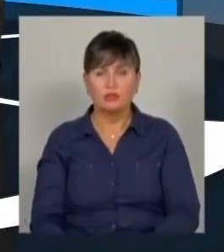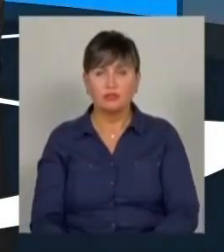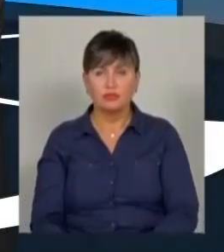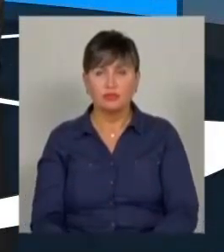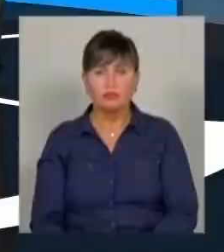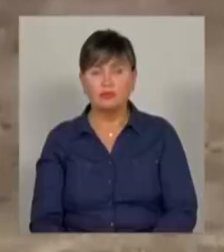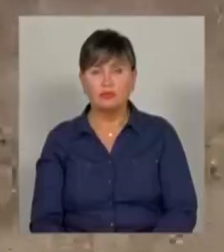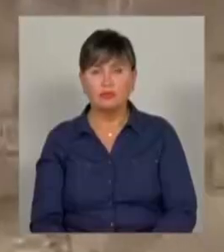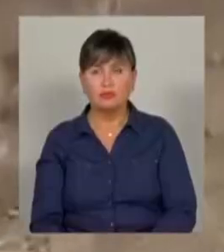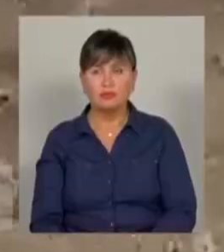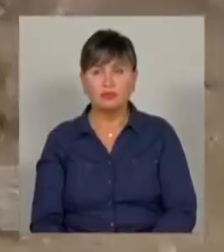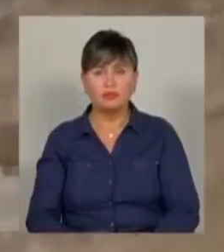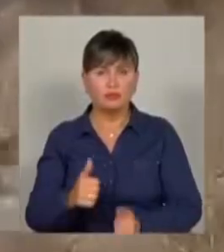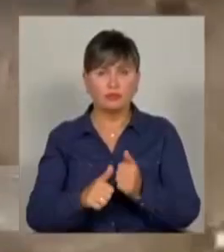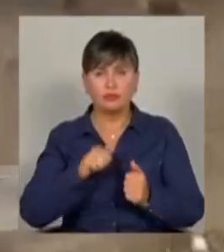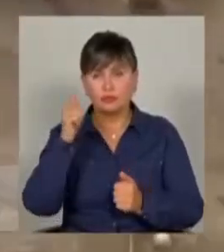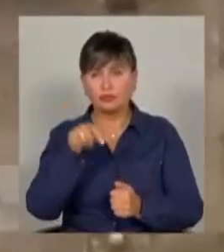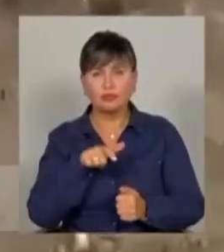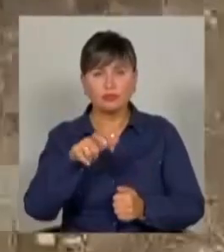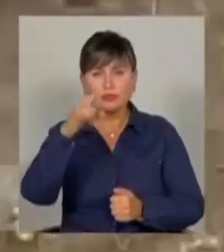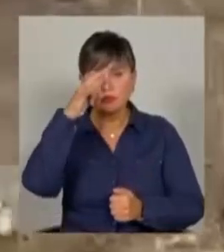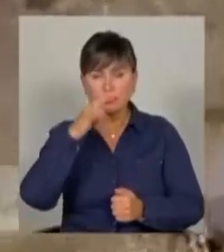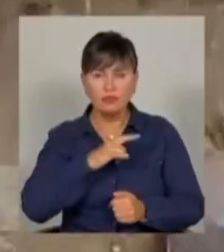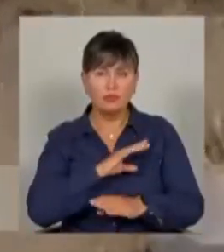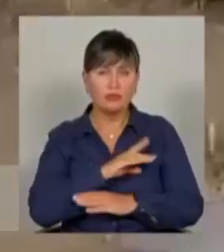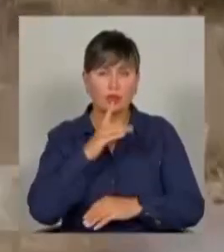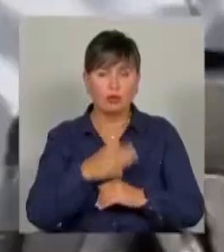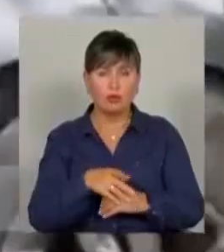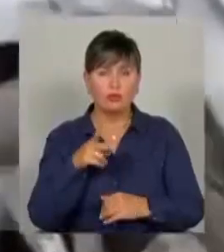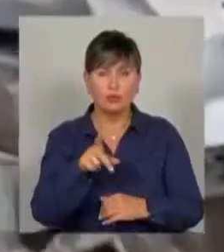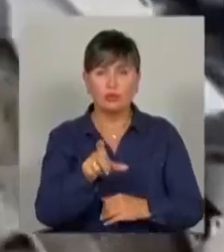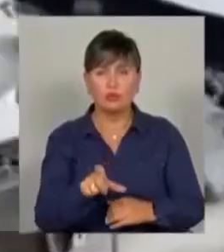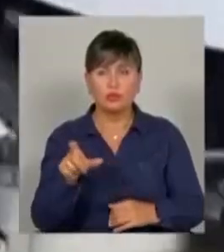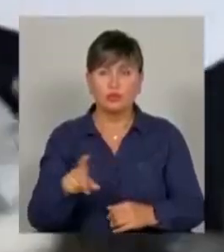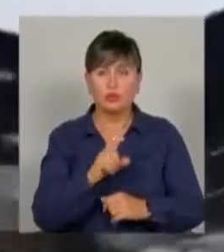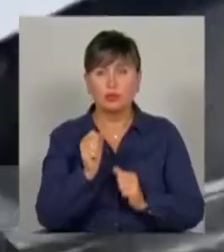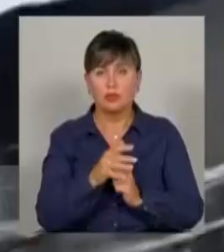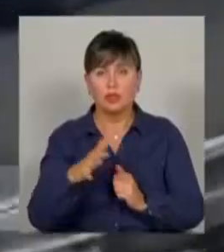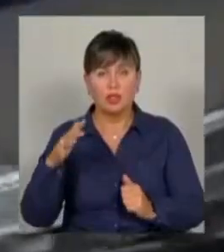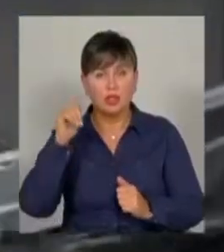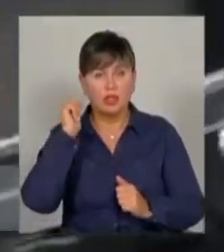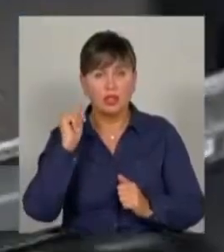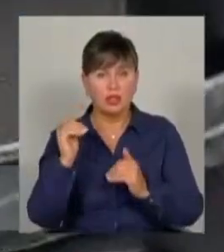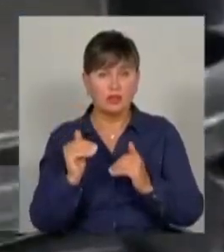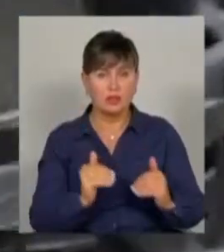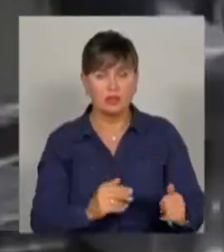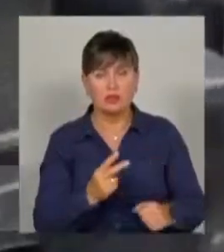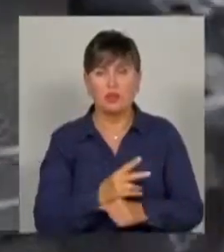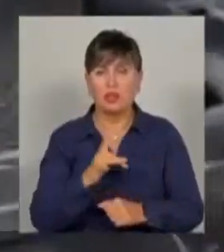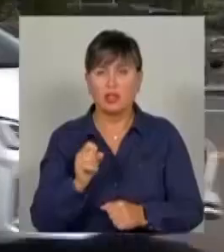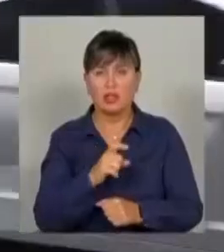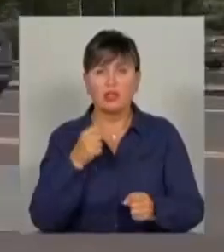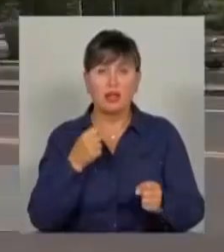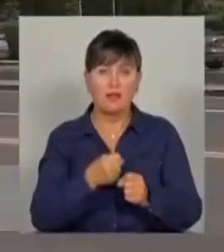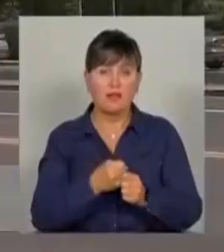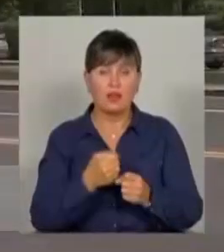подробнее. Ежегодно на дорогах Казахстана гибнет порядка 2000 человек. За 15 лет статистика снизилась в два раза. Аварий